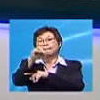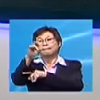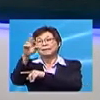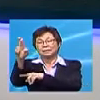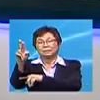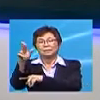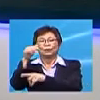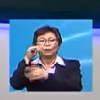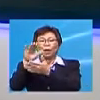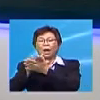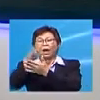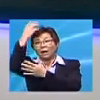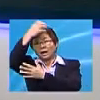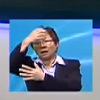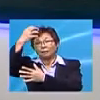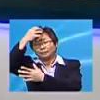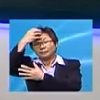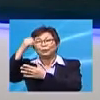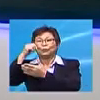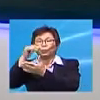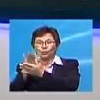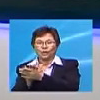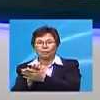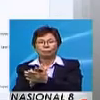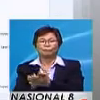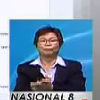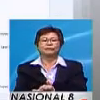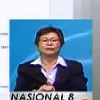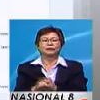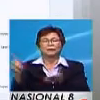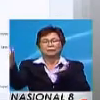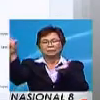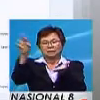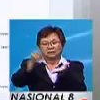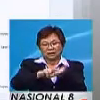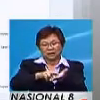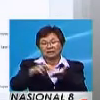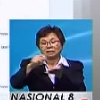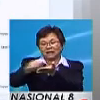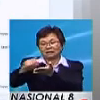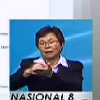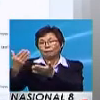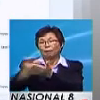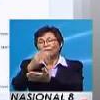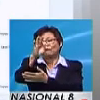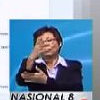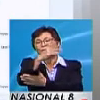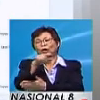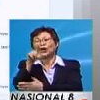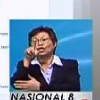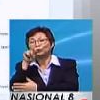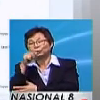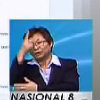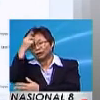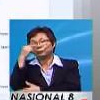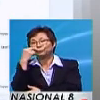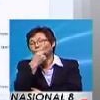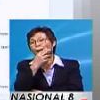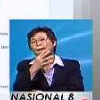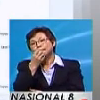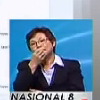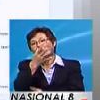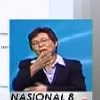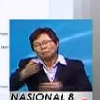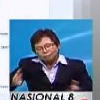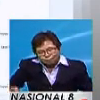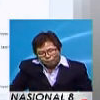mendiang karamj sing kanel sing menerusi satu catatan terbaharu dalam Facebook dan Twitter Datuk Seri Najib memberitahu ia memberi